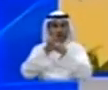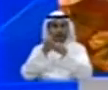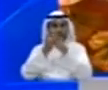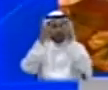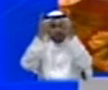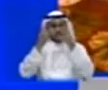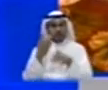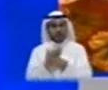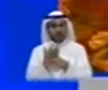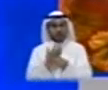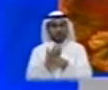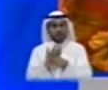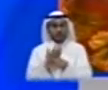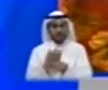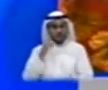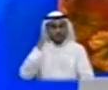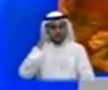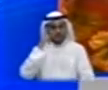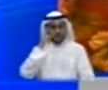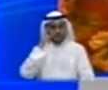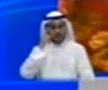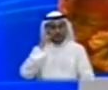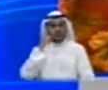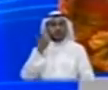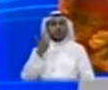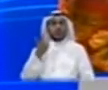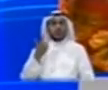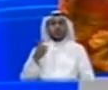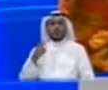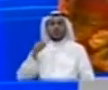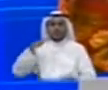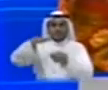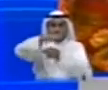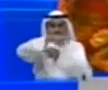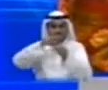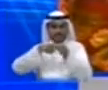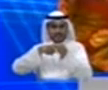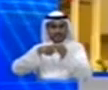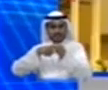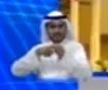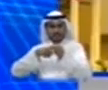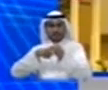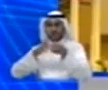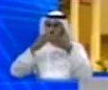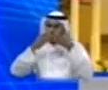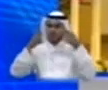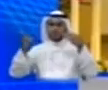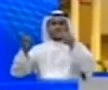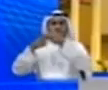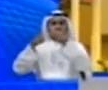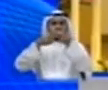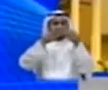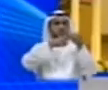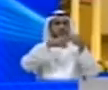لما صار السونامي جزيره سومترا جزيره كبيره وتسكرت الطرق كلها،